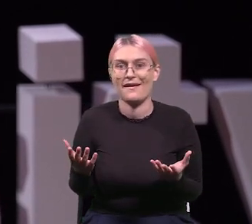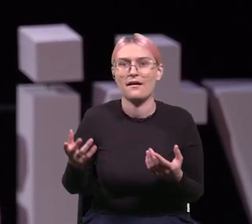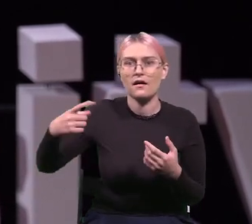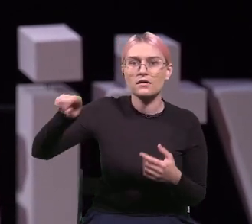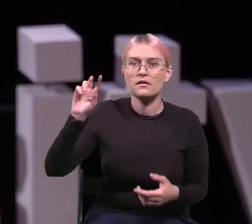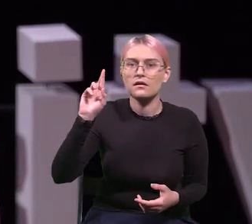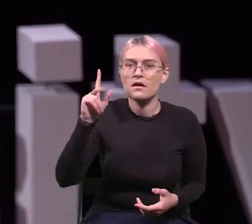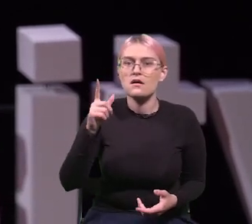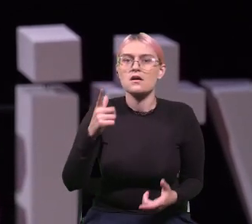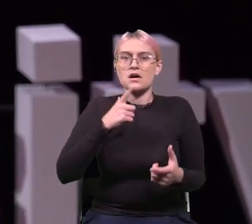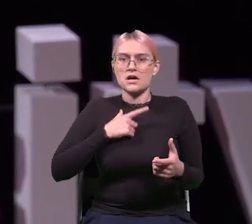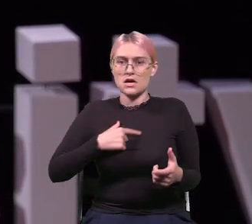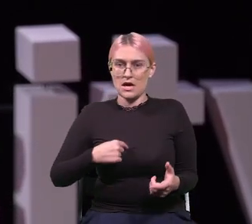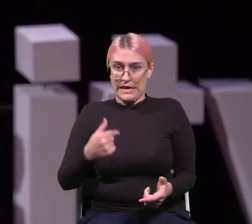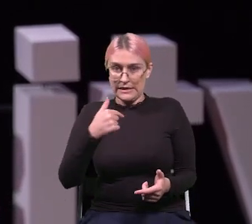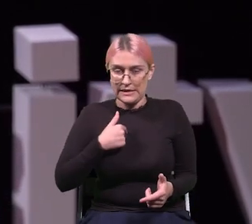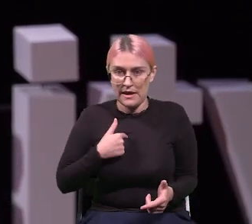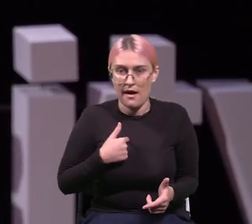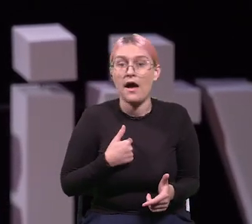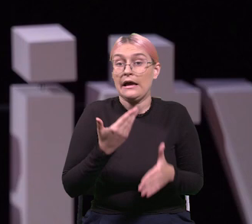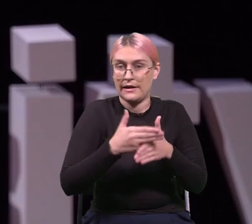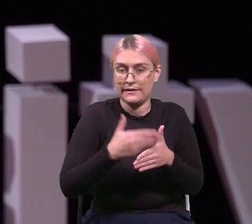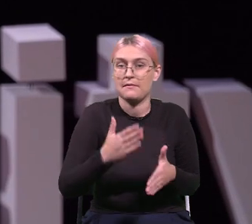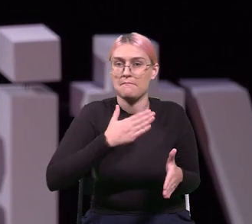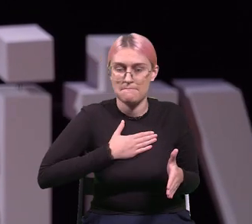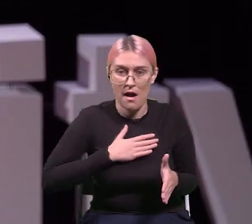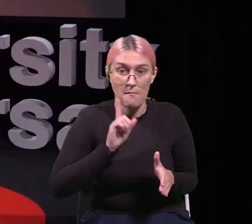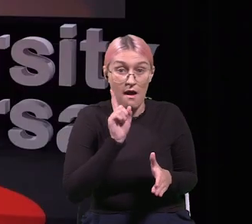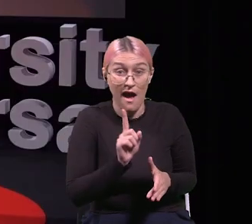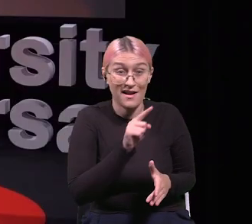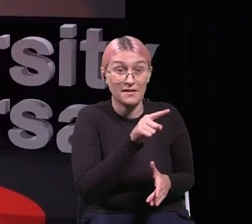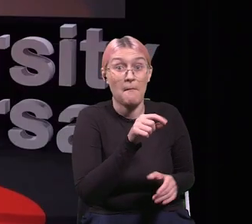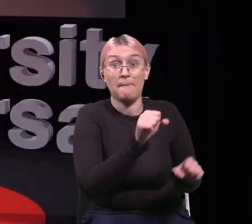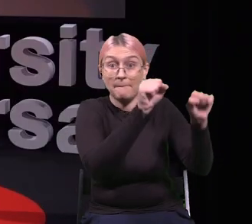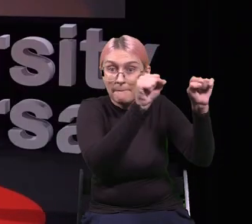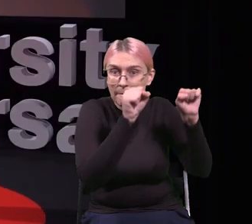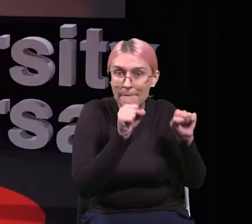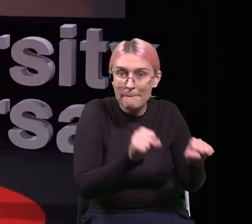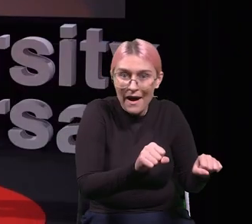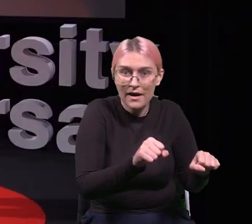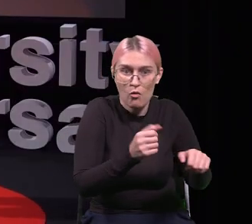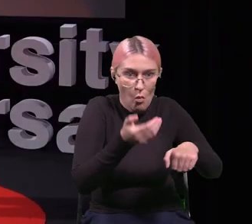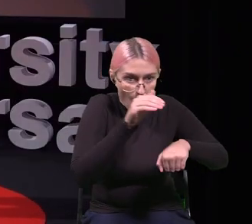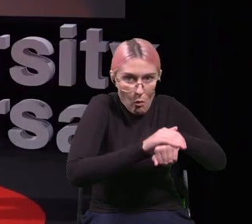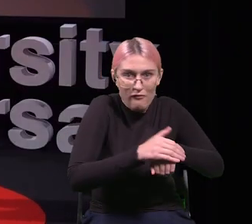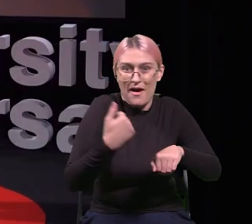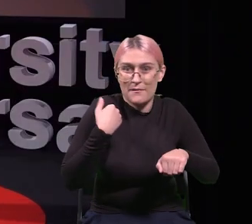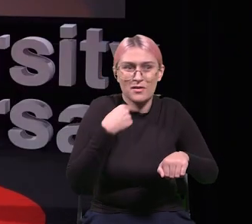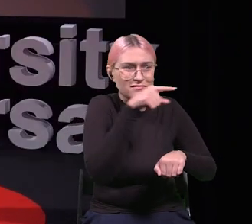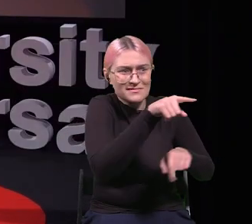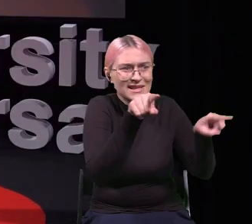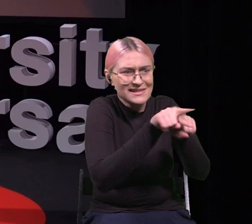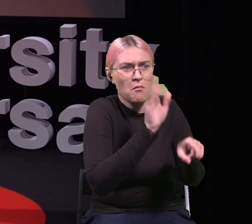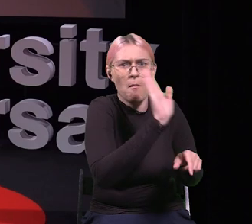przyglądać tak, żeby ona była zinterpretowana i działała jak najbardziej korzystnie dla nich. Zaczęli się jednoczyć wokół tego, żeby, tak jak w